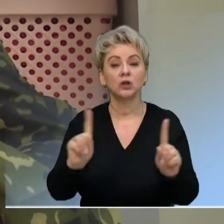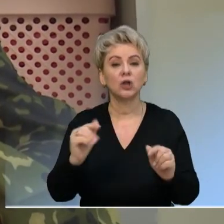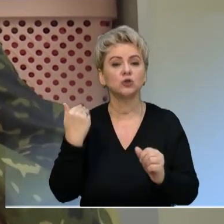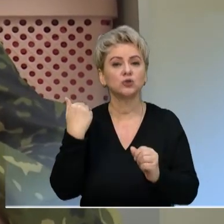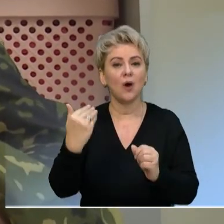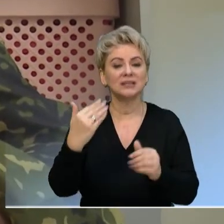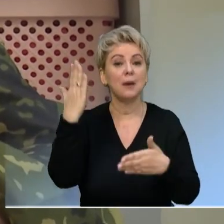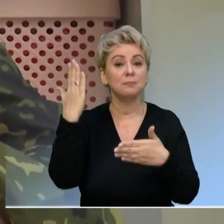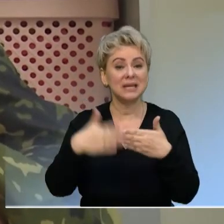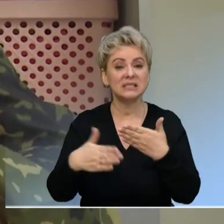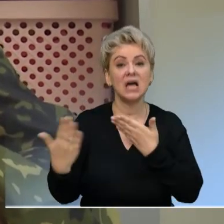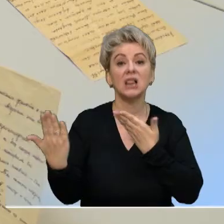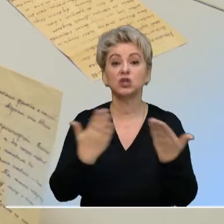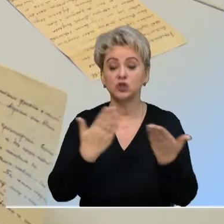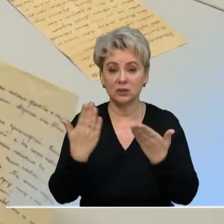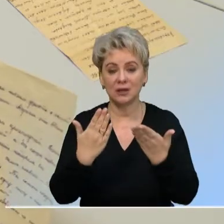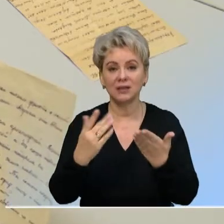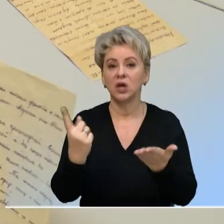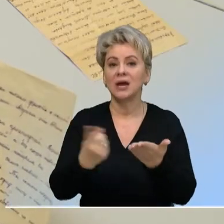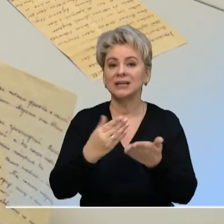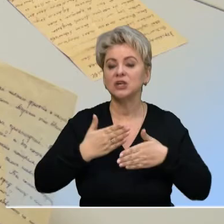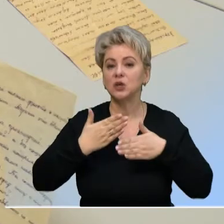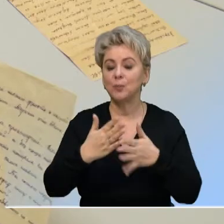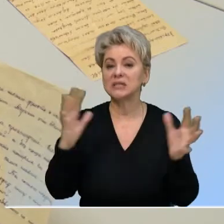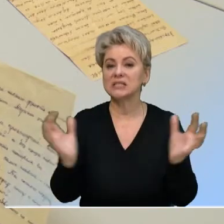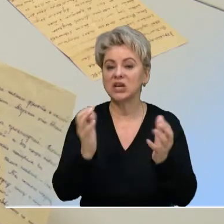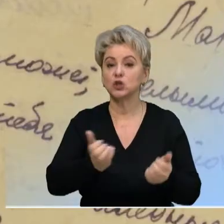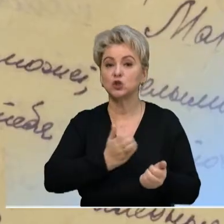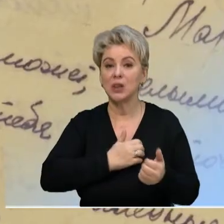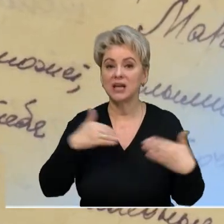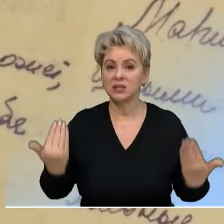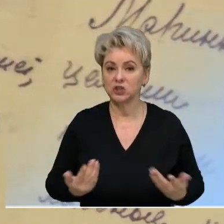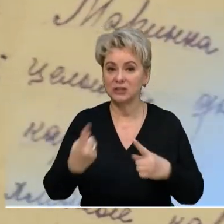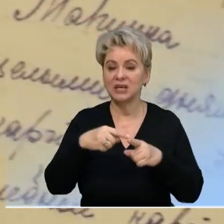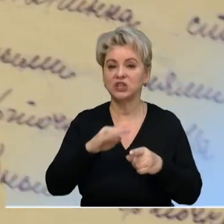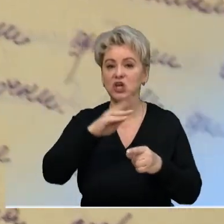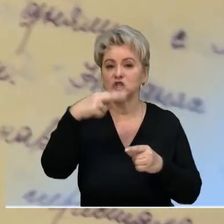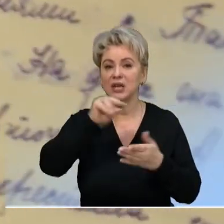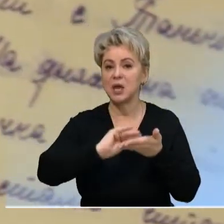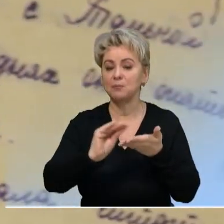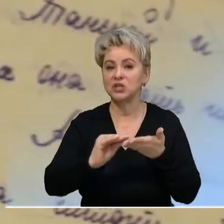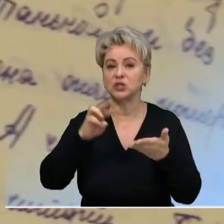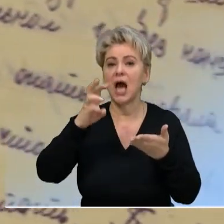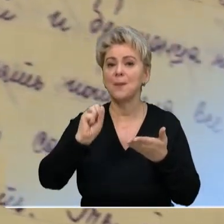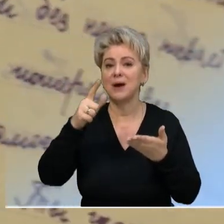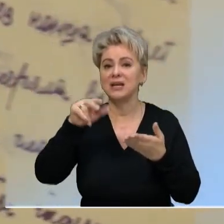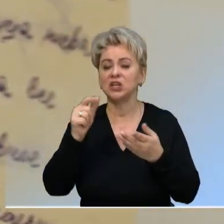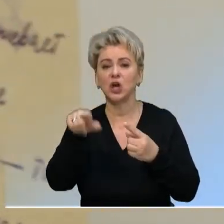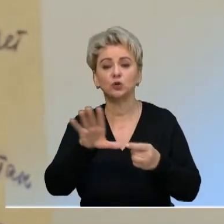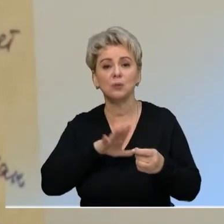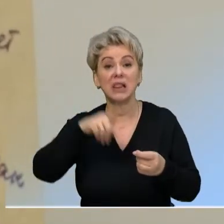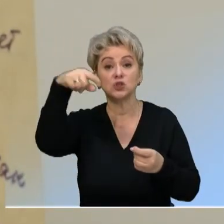она перестала читать. А книги помогали сохранить желание жить. Это Женя пишет о Маринке, которая стала